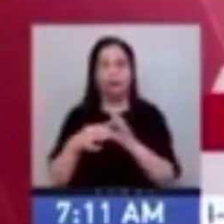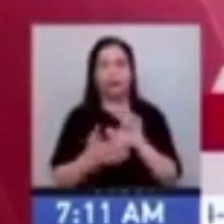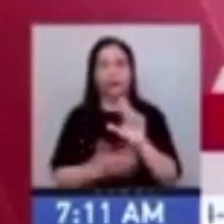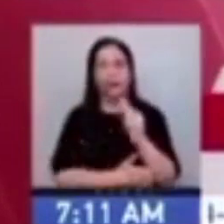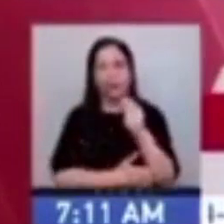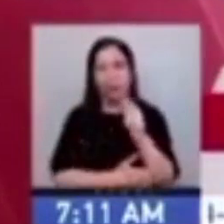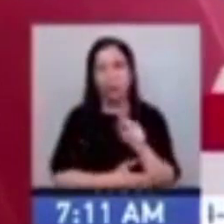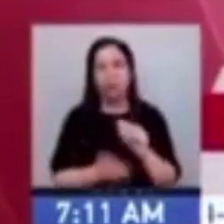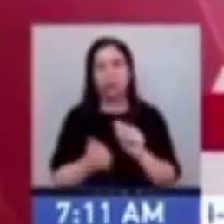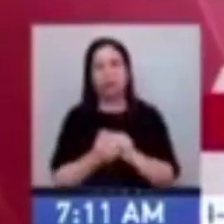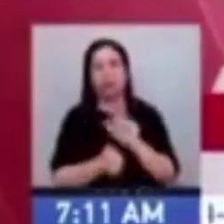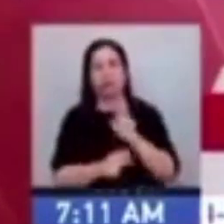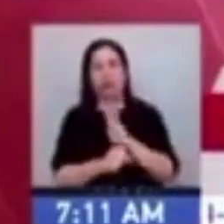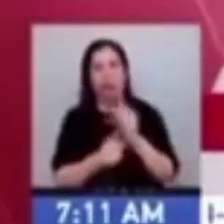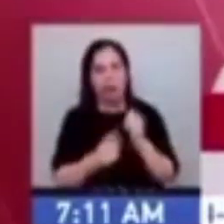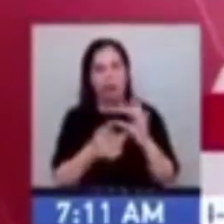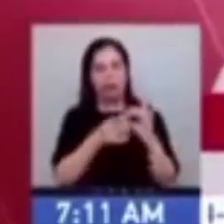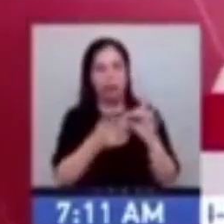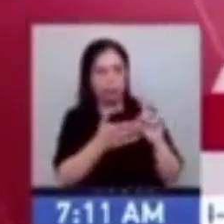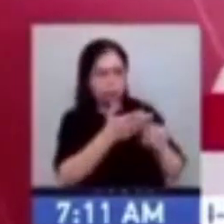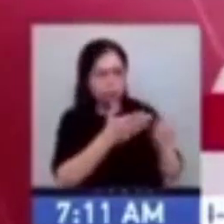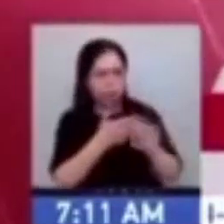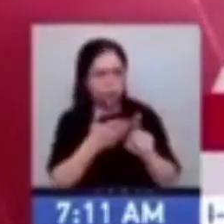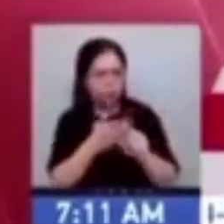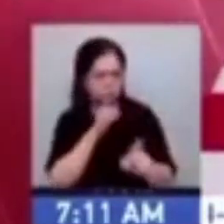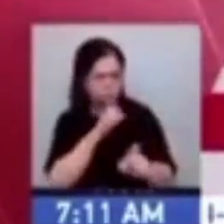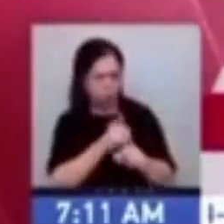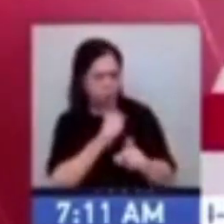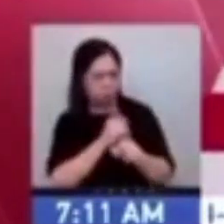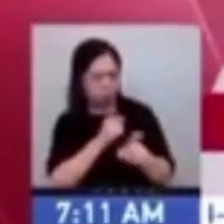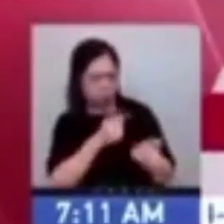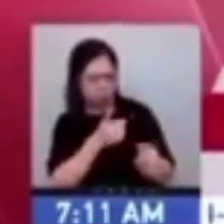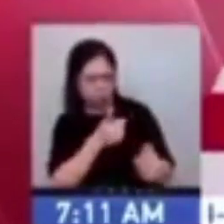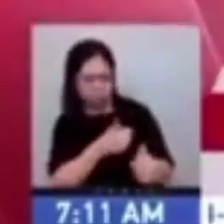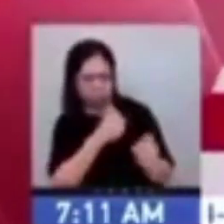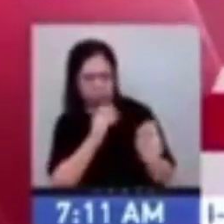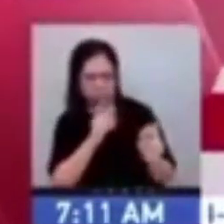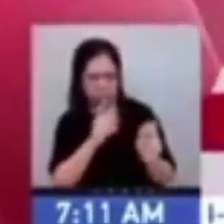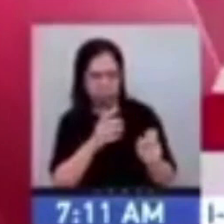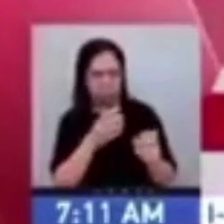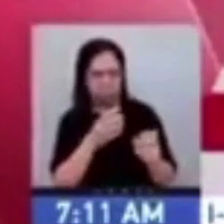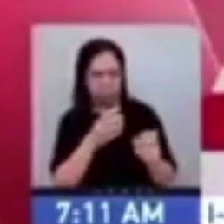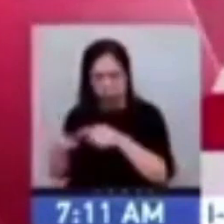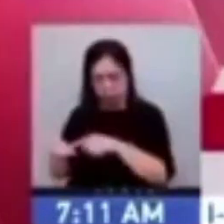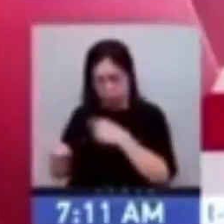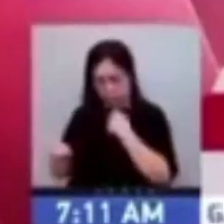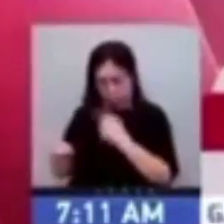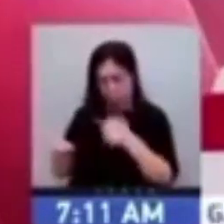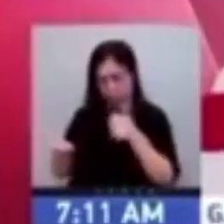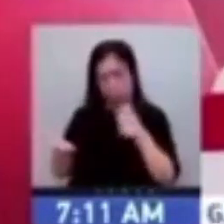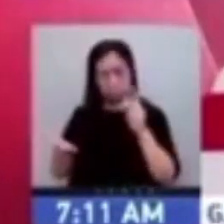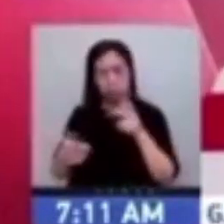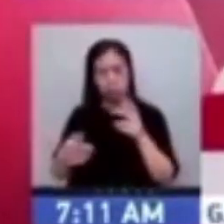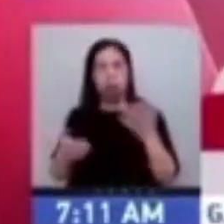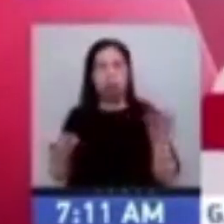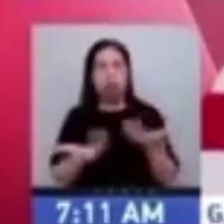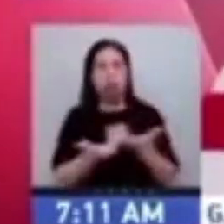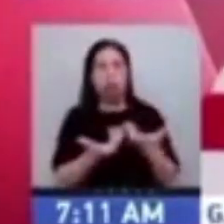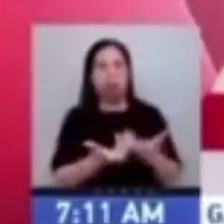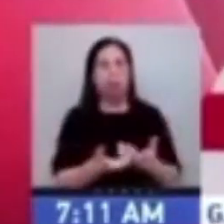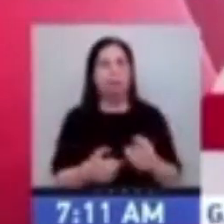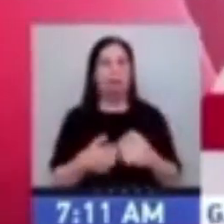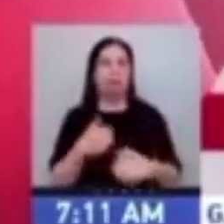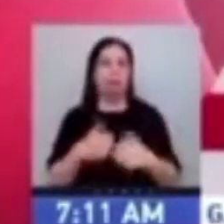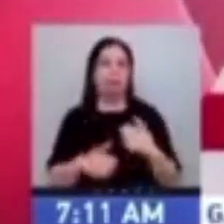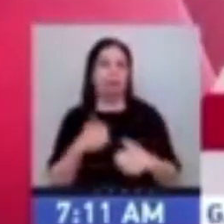Siyempre, nag-cross-check naman po tayo. Binabalitate po natin yung information na binibigay nila sa atin. Ang problema nga po, Sir Ivan, baka